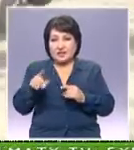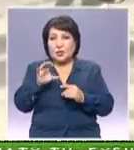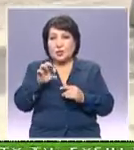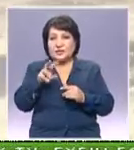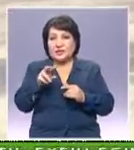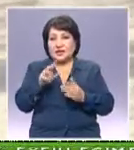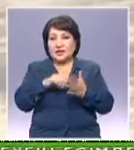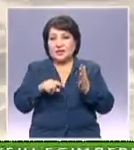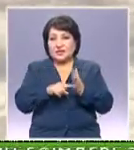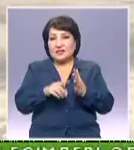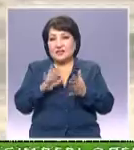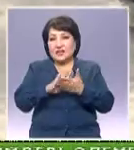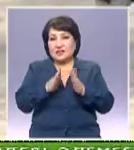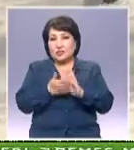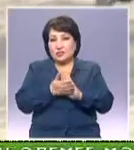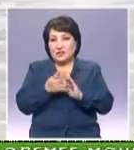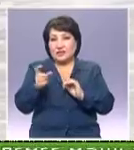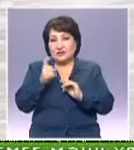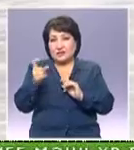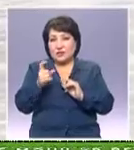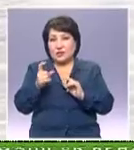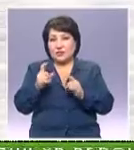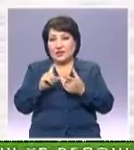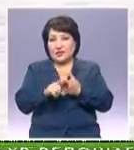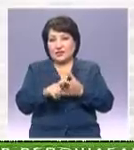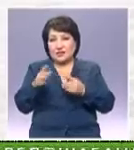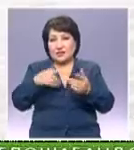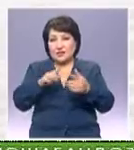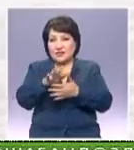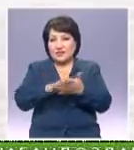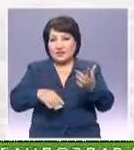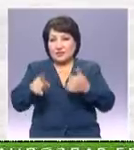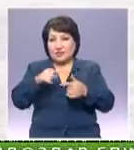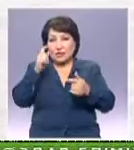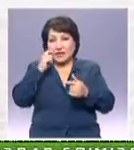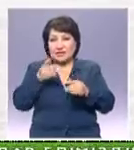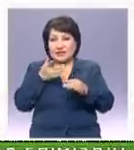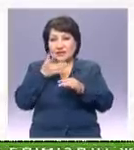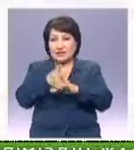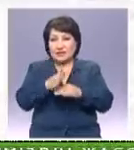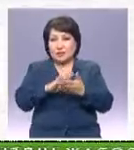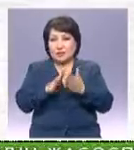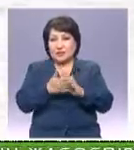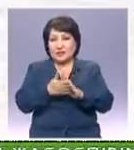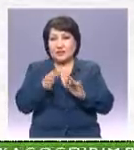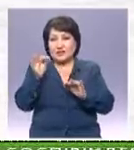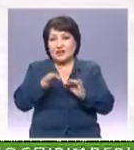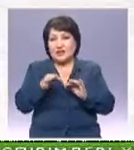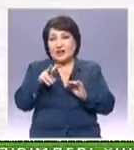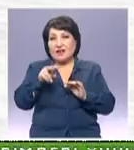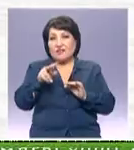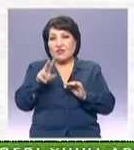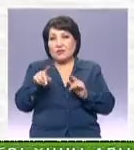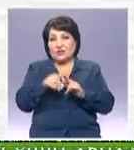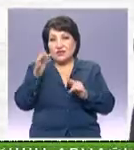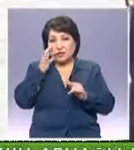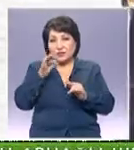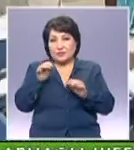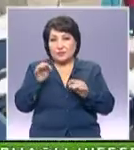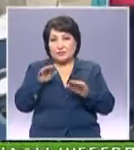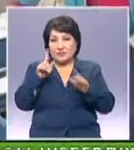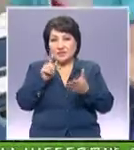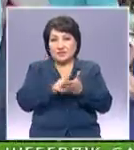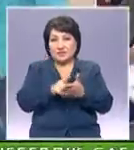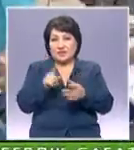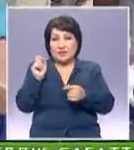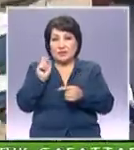байланысты өз өтініштерін күзге қарай қайтарып алмақ. Украинадағы саяси ахуалға байланысты Львовқа мұндай жауапты міндетті тапсырып қою екіталай, дейді